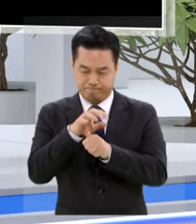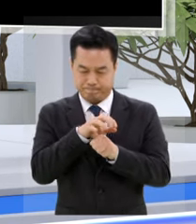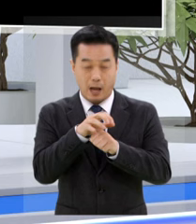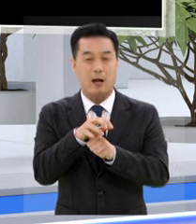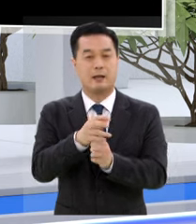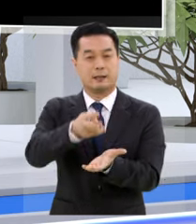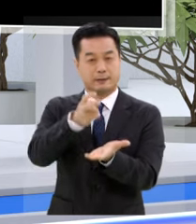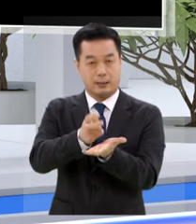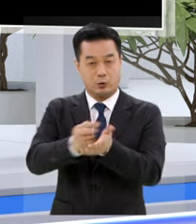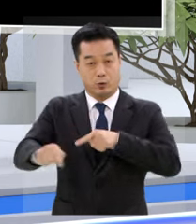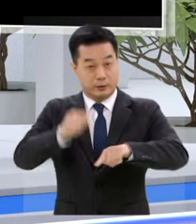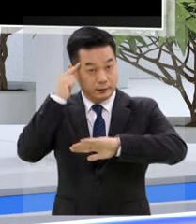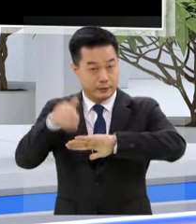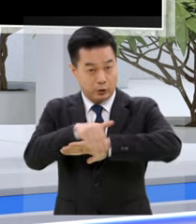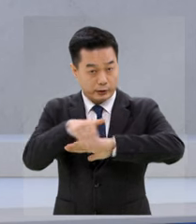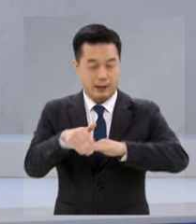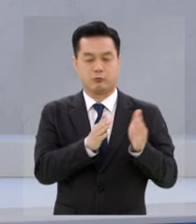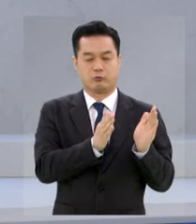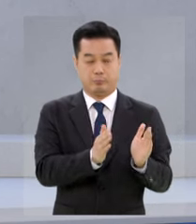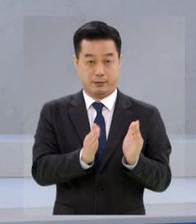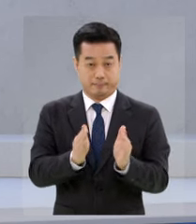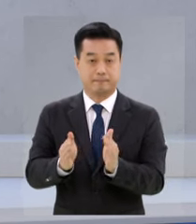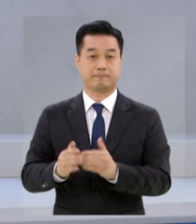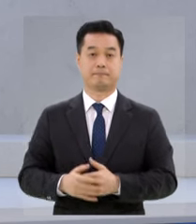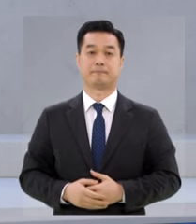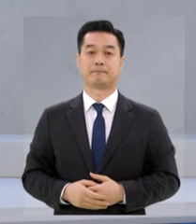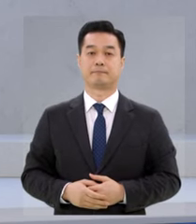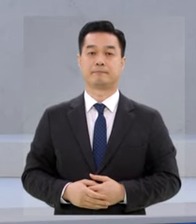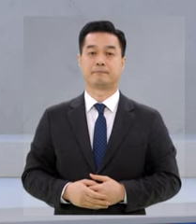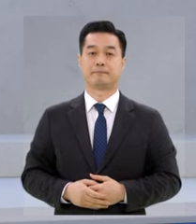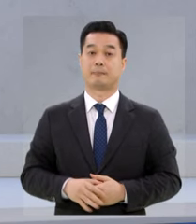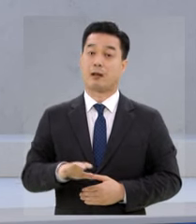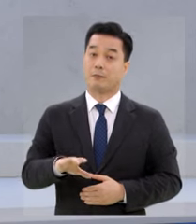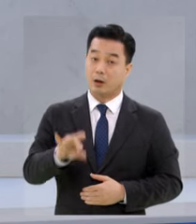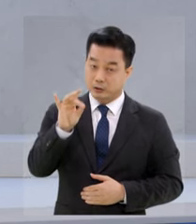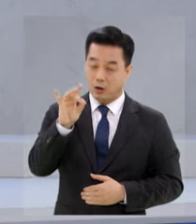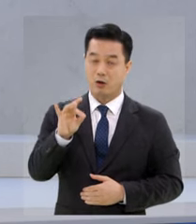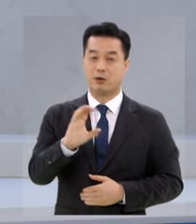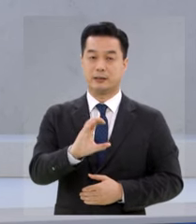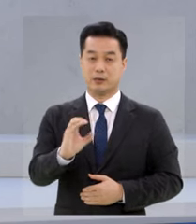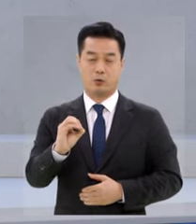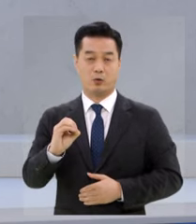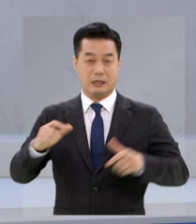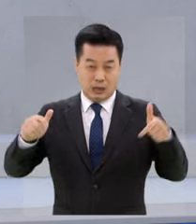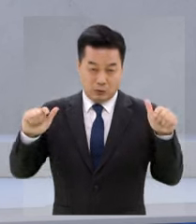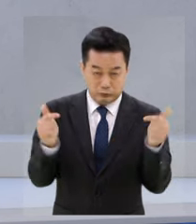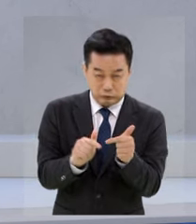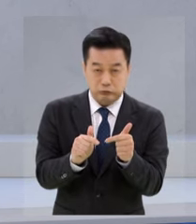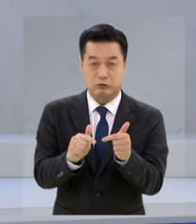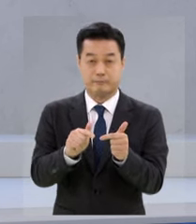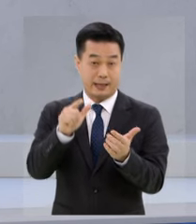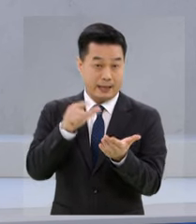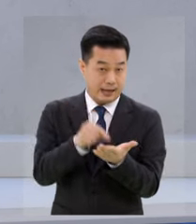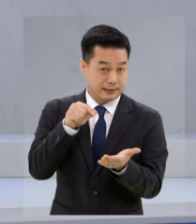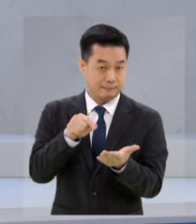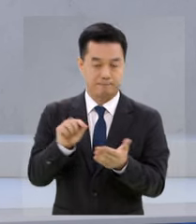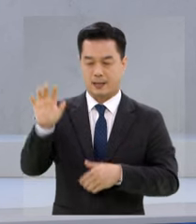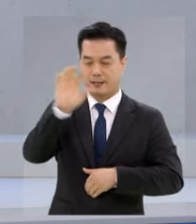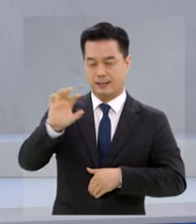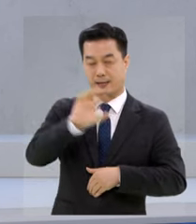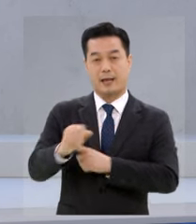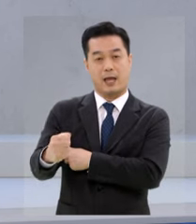제도와 정책을 마련하겠습니다 먼저 탈탄소 경제의 핵심 자원인 재생에너지